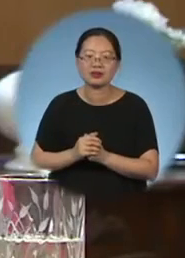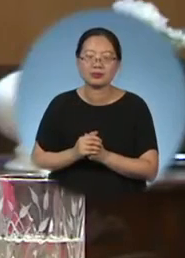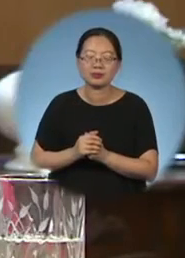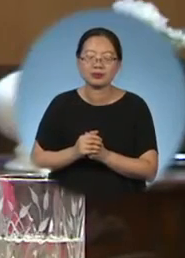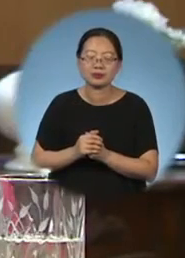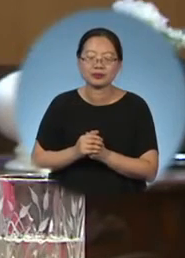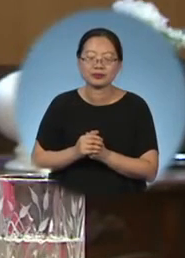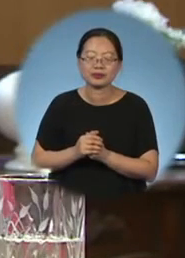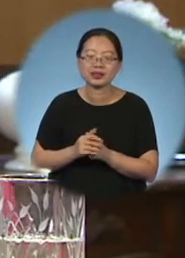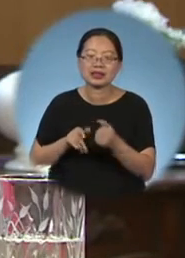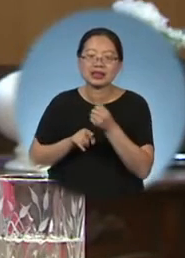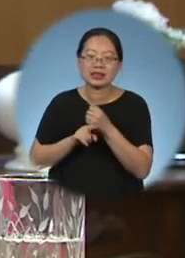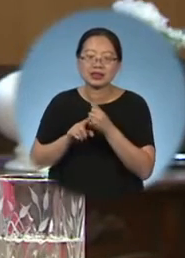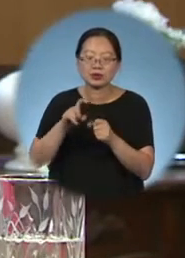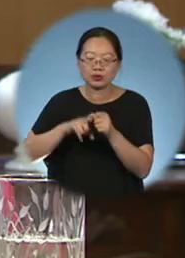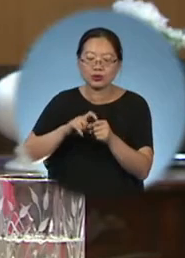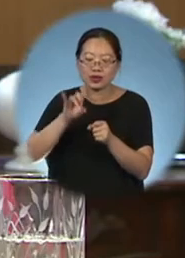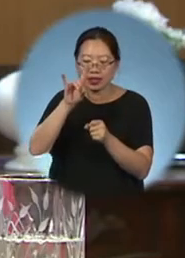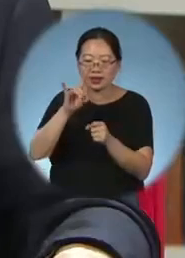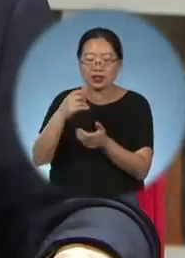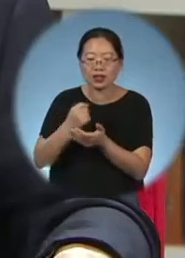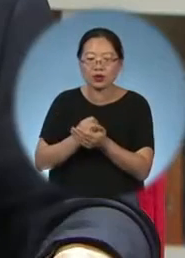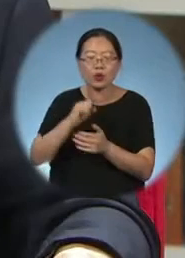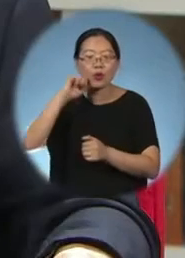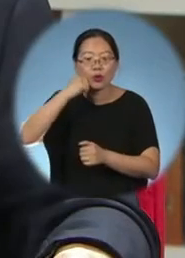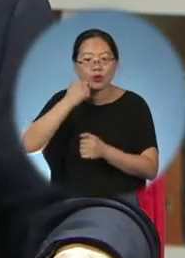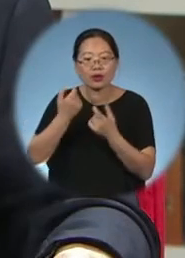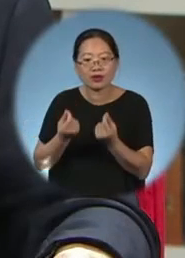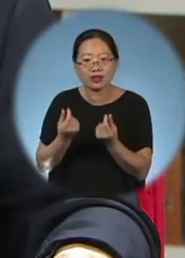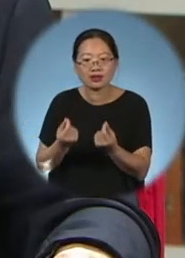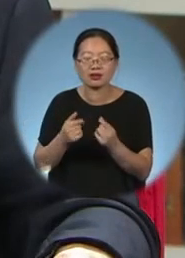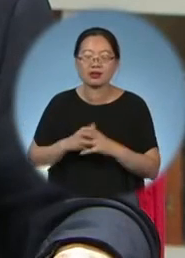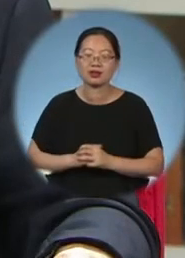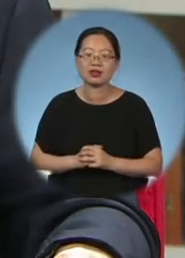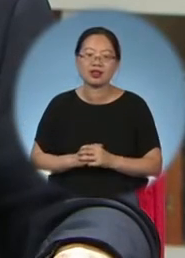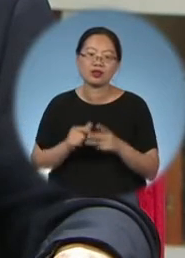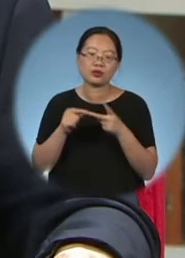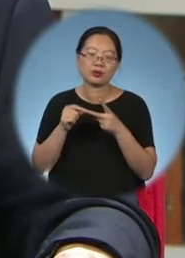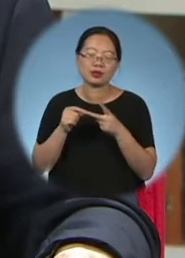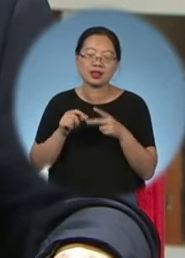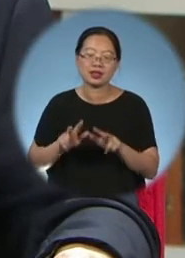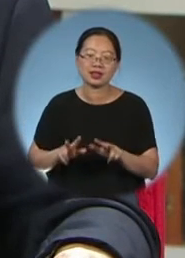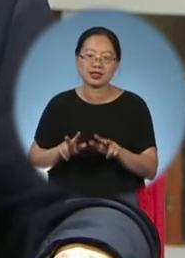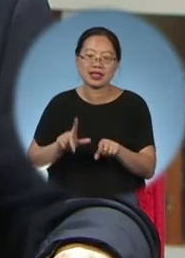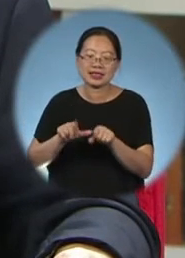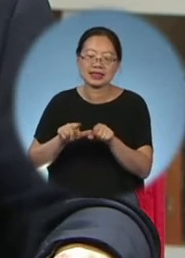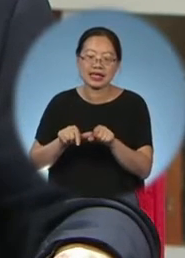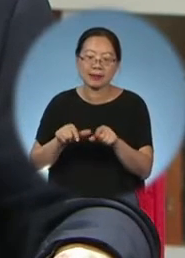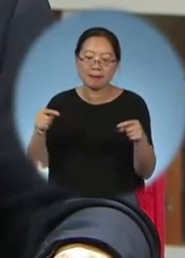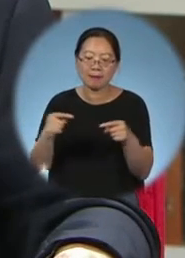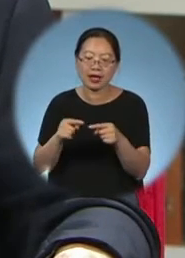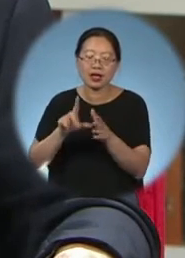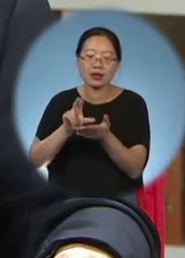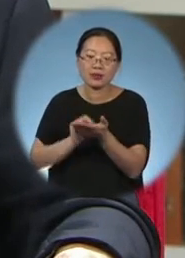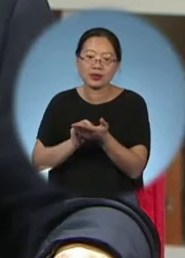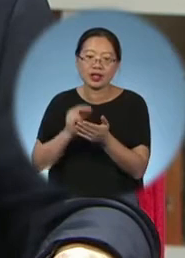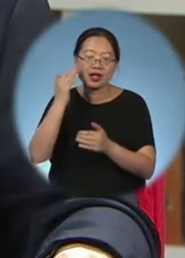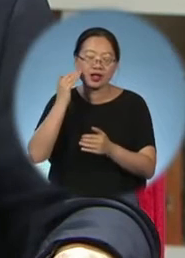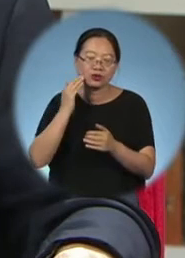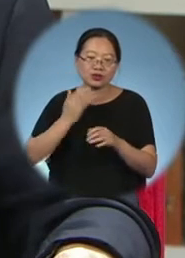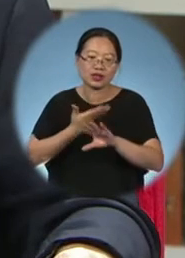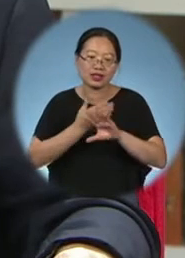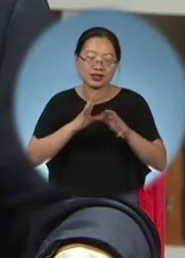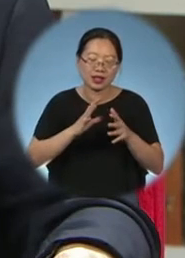그 명분만 가지고는 이제 어렵지 않느냐. 두 번째로 이제 타이밍 문제인데 그 국내외